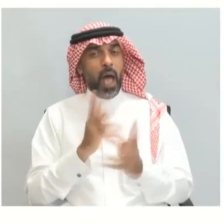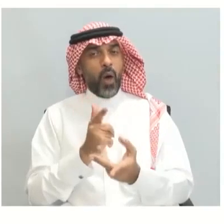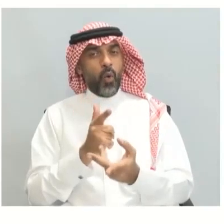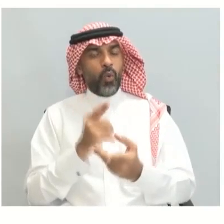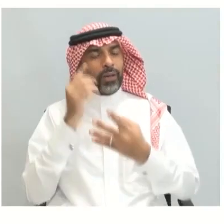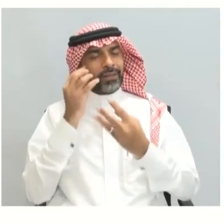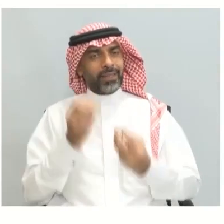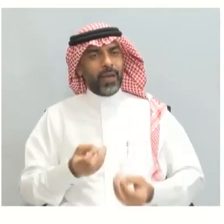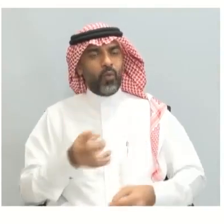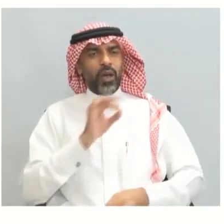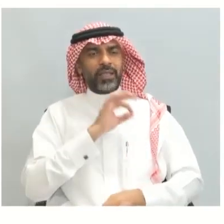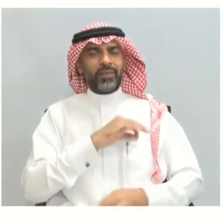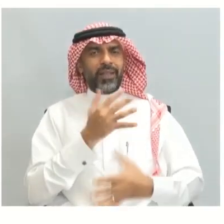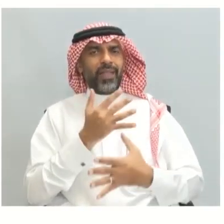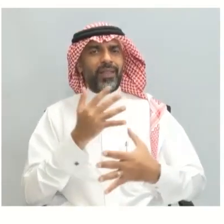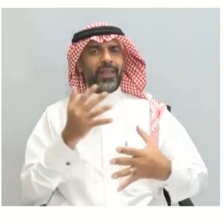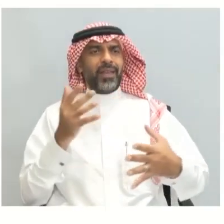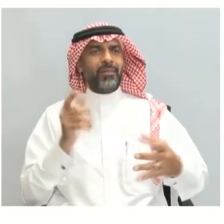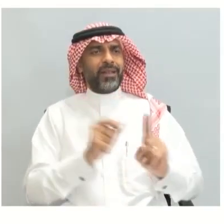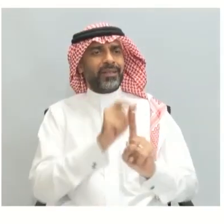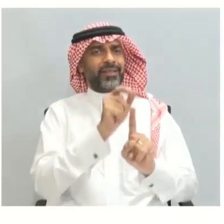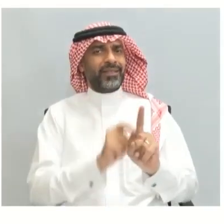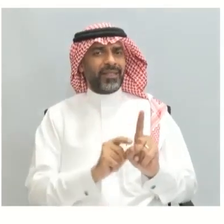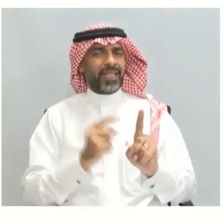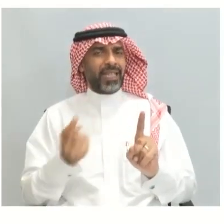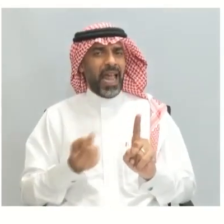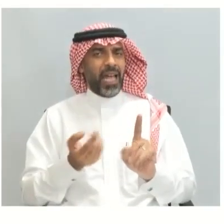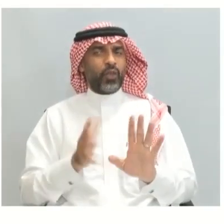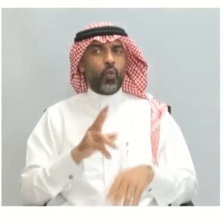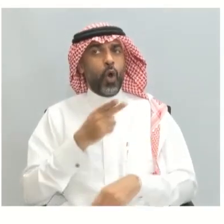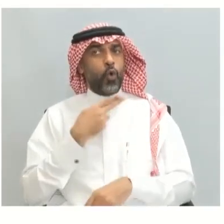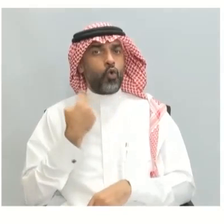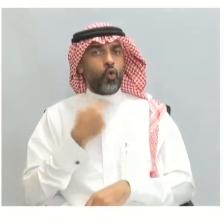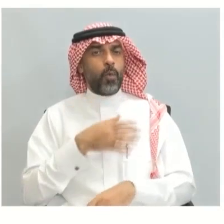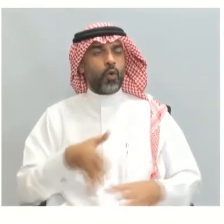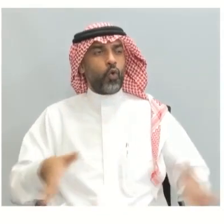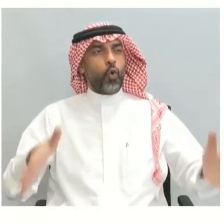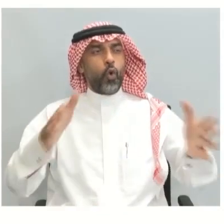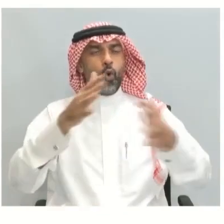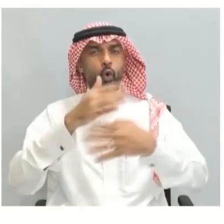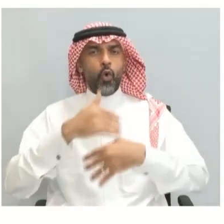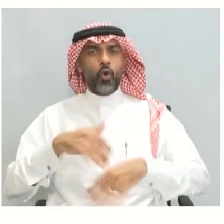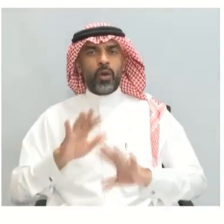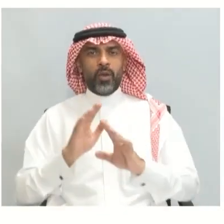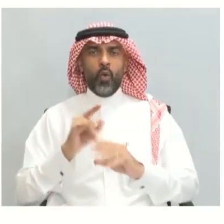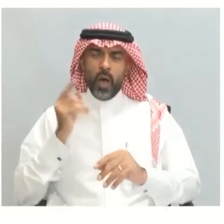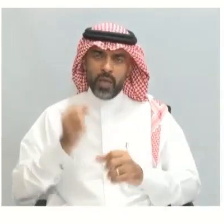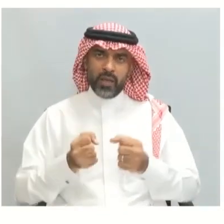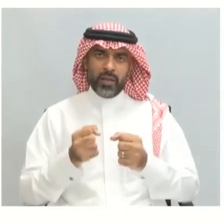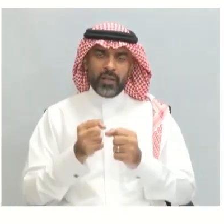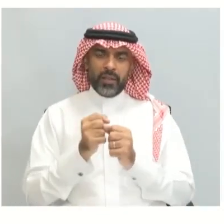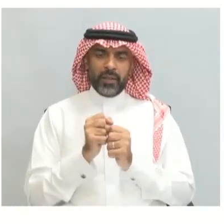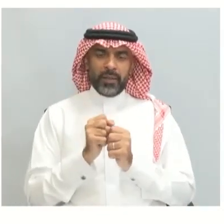والاستفاده العظيمه التي تستفيدوا الحكومات من خلال اقامه المشاريع